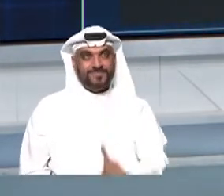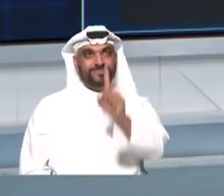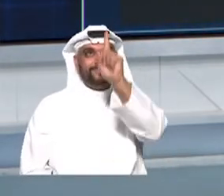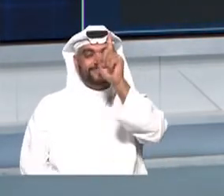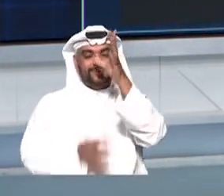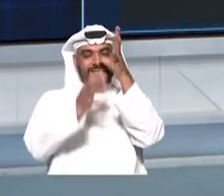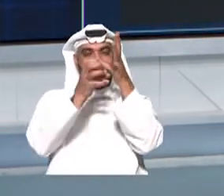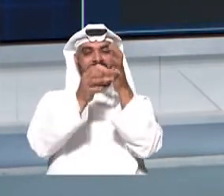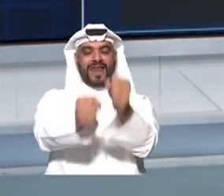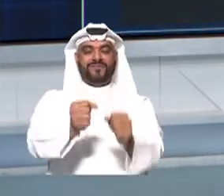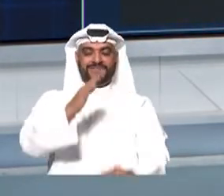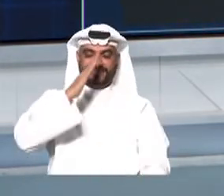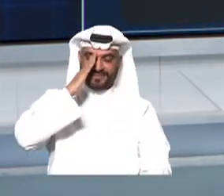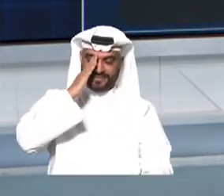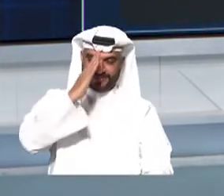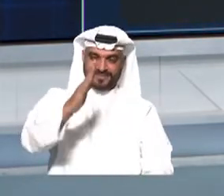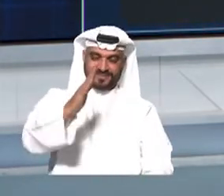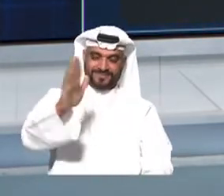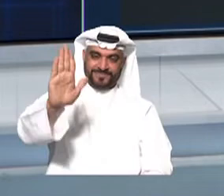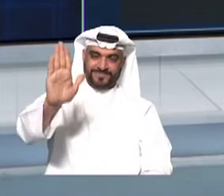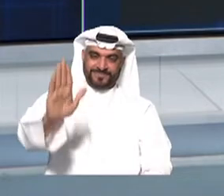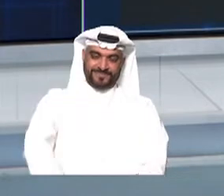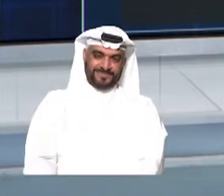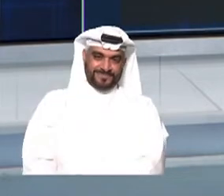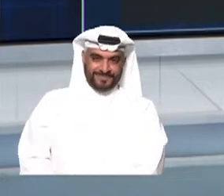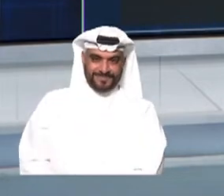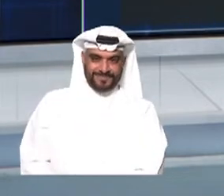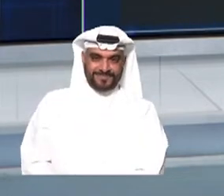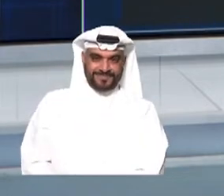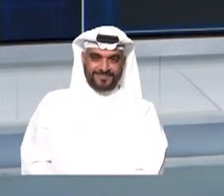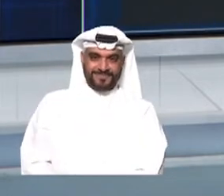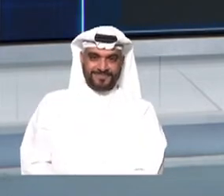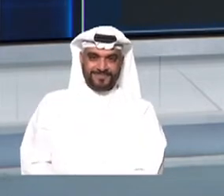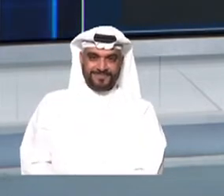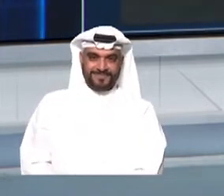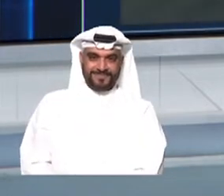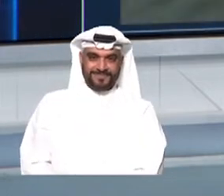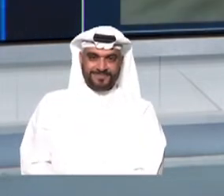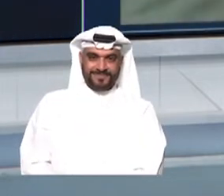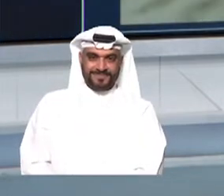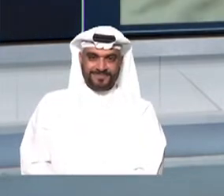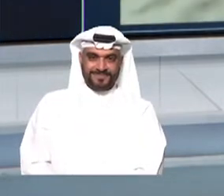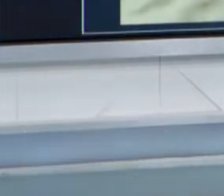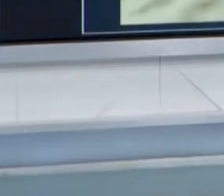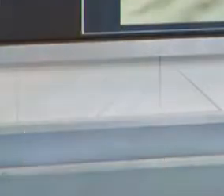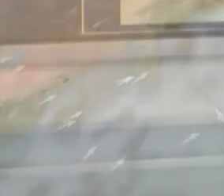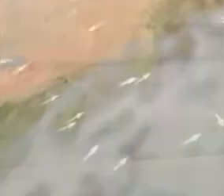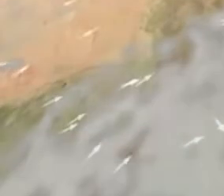نشرتنا الجوية، شكرا على حسن المتابعة، والآن مع درجات الحرارة حول عواصم العالم.